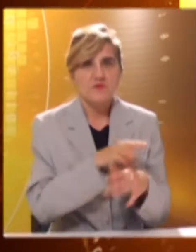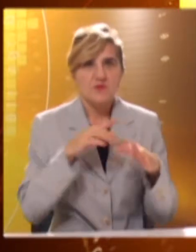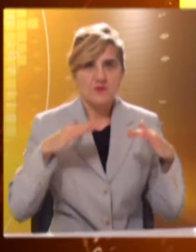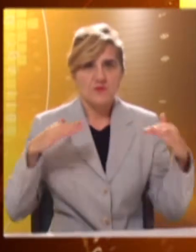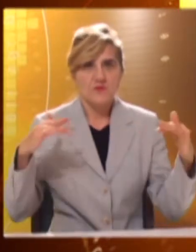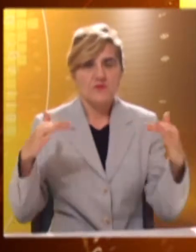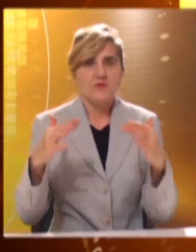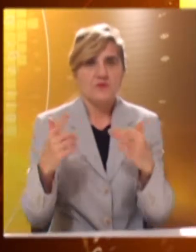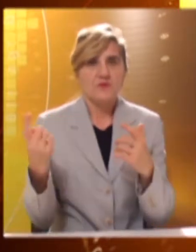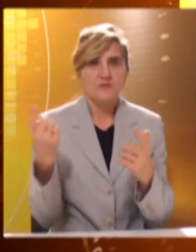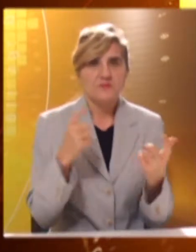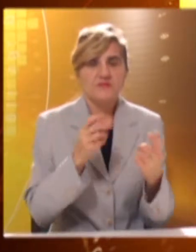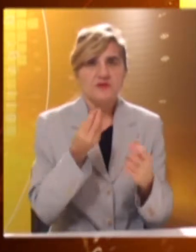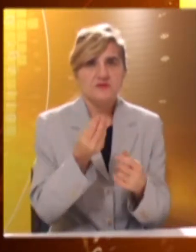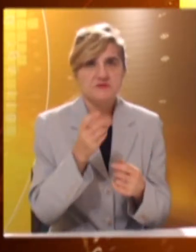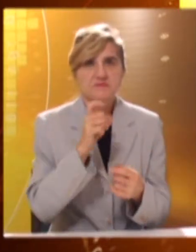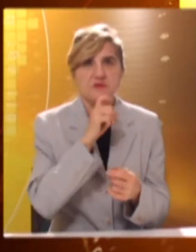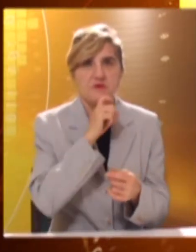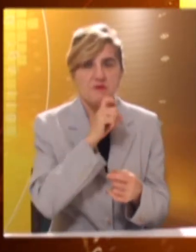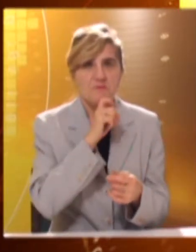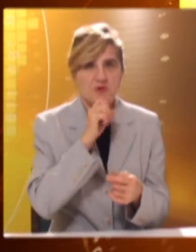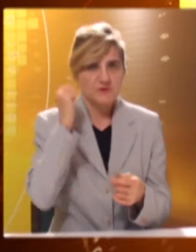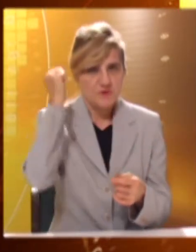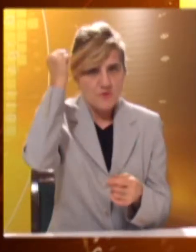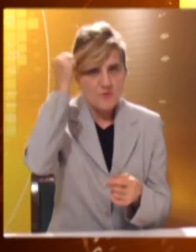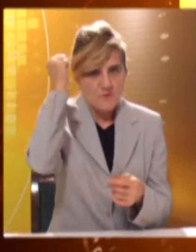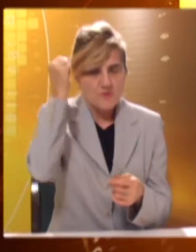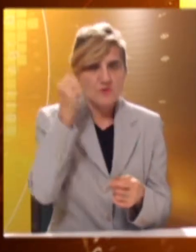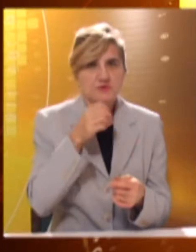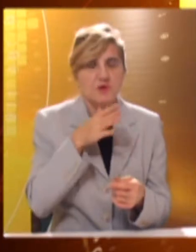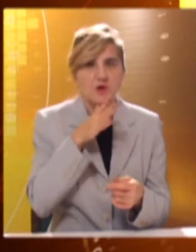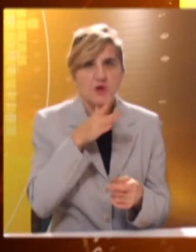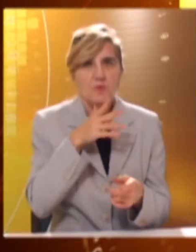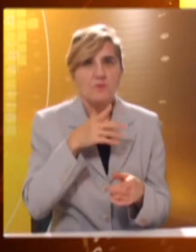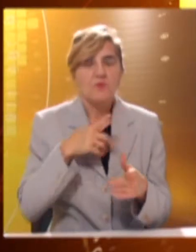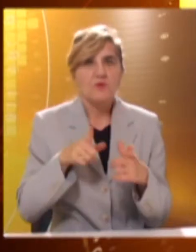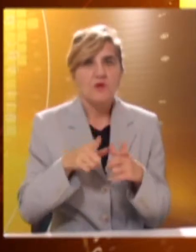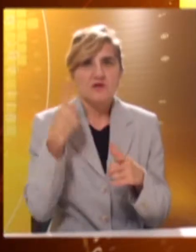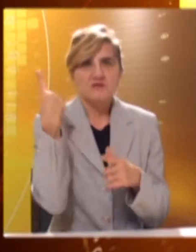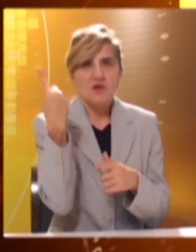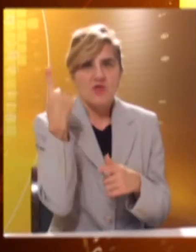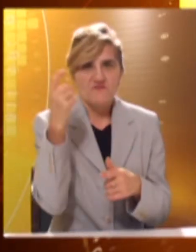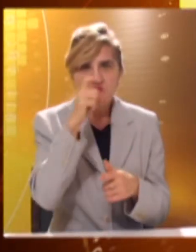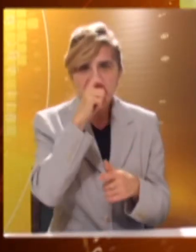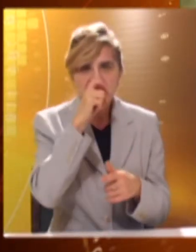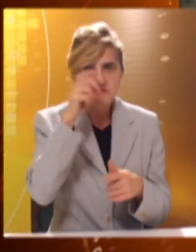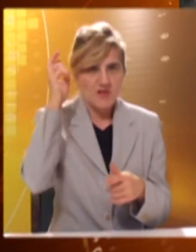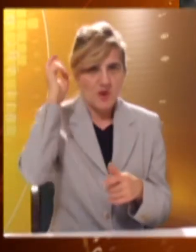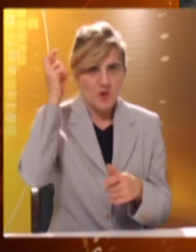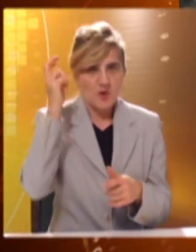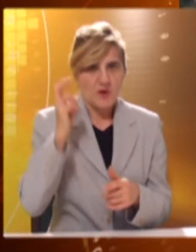festival je okupio glumce i reditelje iz Srbije, Mađarske, Bosne i Hercegovine, Rumunije, Slovenije i Crne Gore.